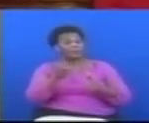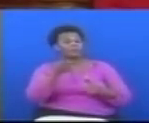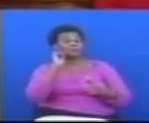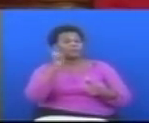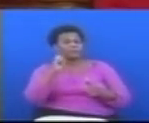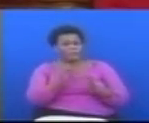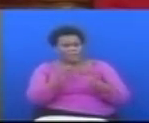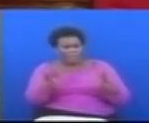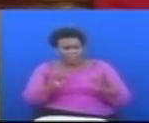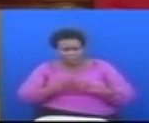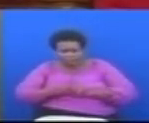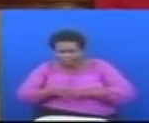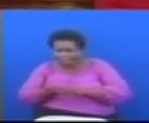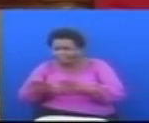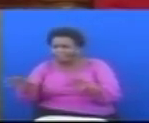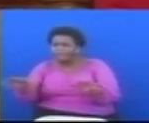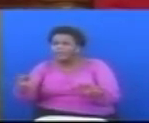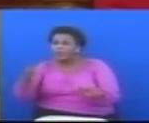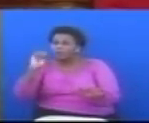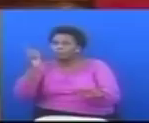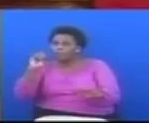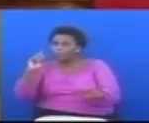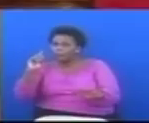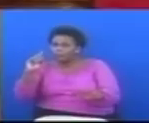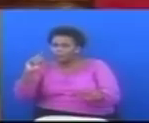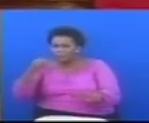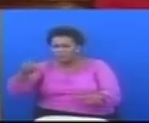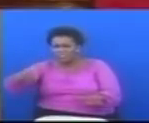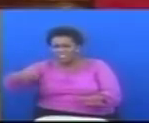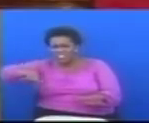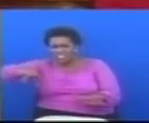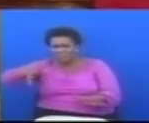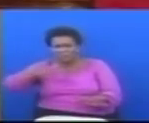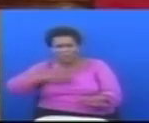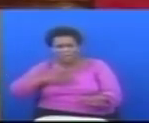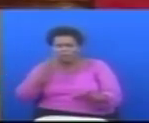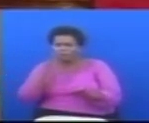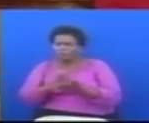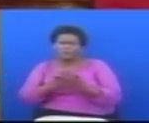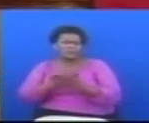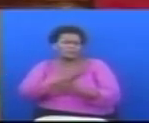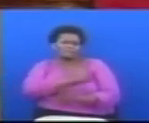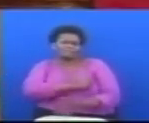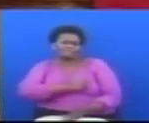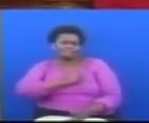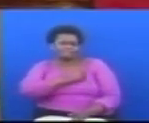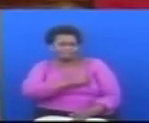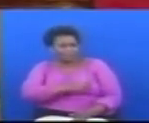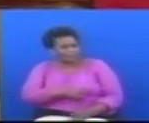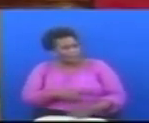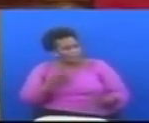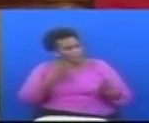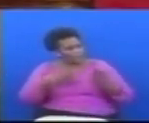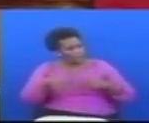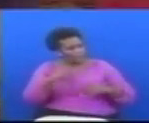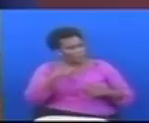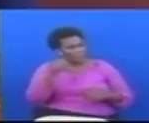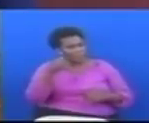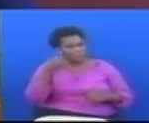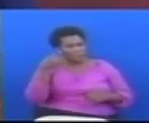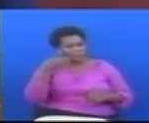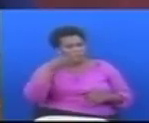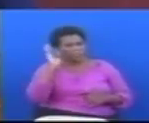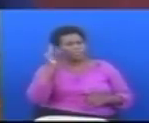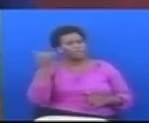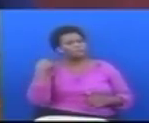usambazaji wa umeme katika jimbo la Lulindi inasikitisha na iko katika kiwango cha chini sana. Je, nini kauli ya serikali?